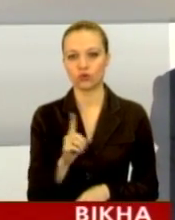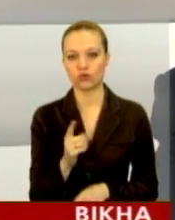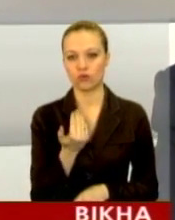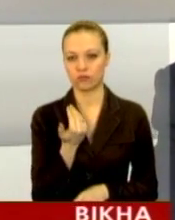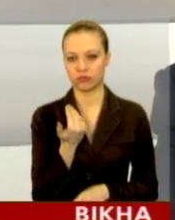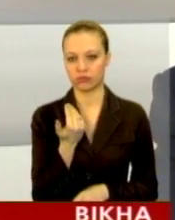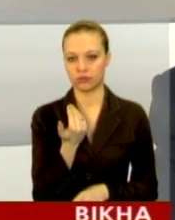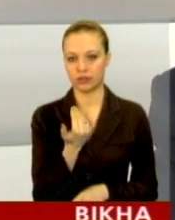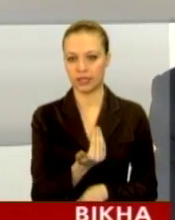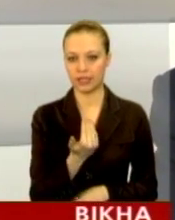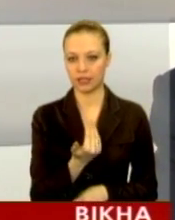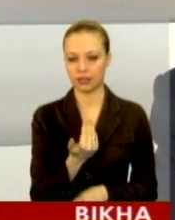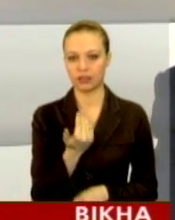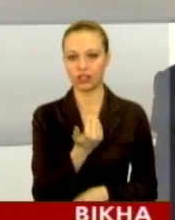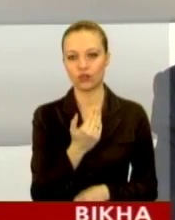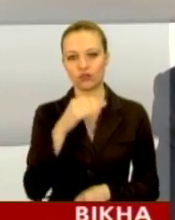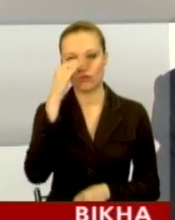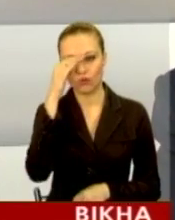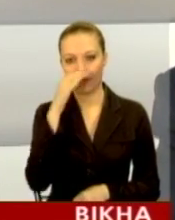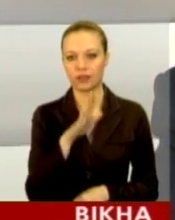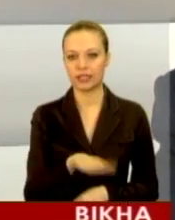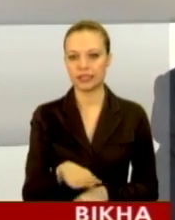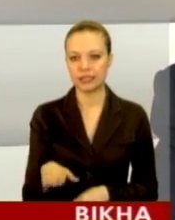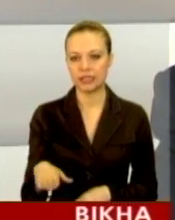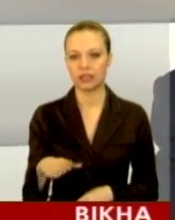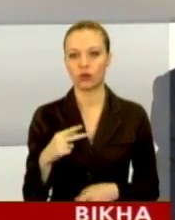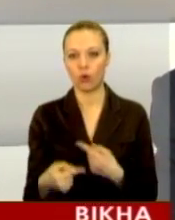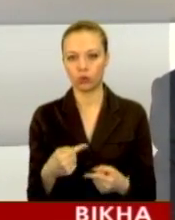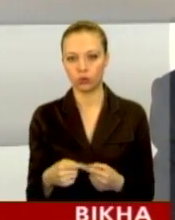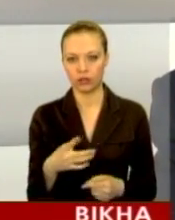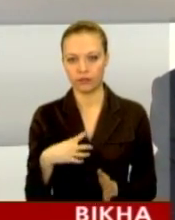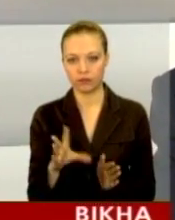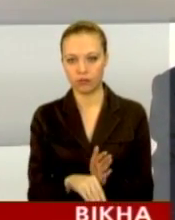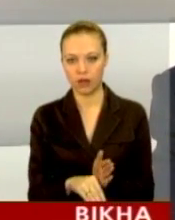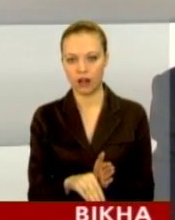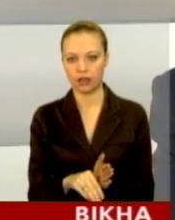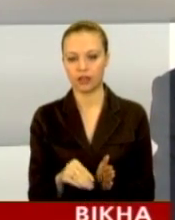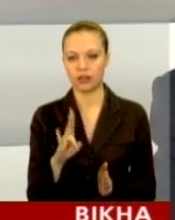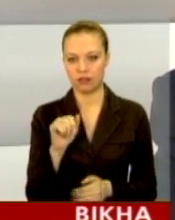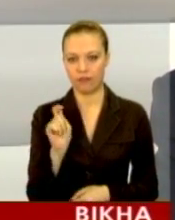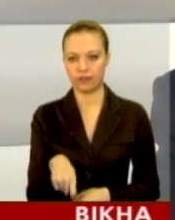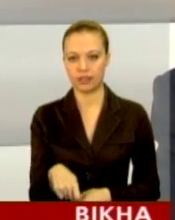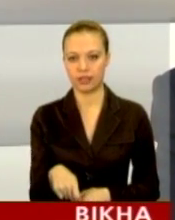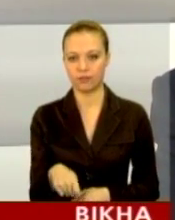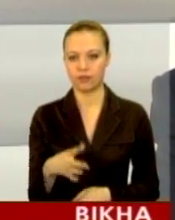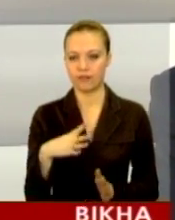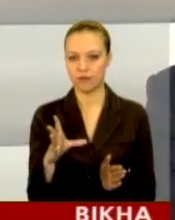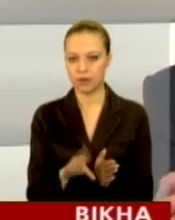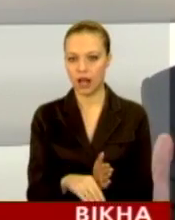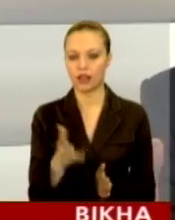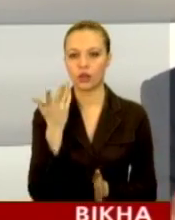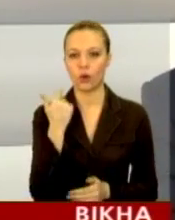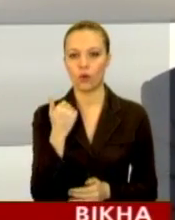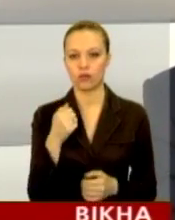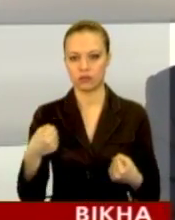їх чоловіки, діти, онуки вмирали на війні. Вмирали,